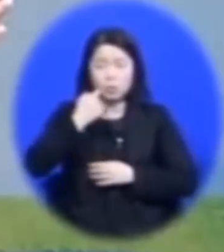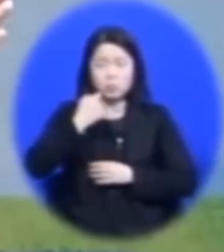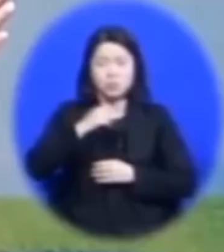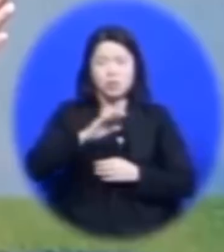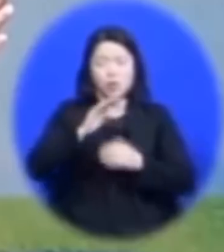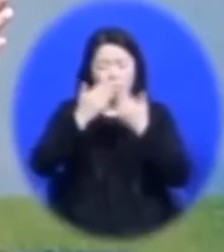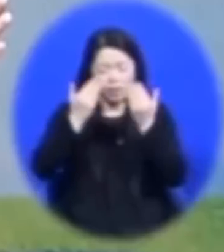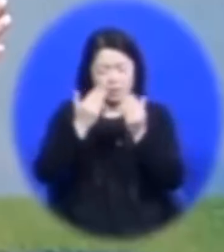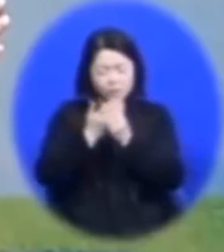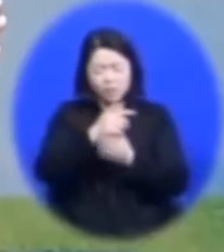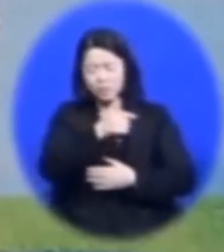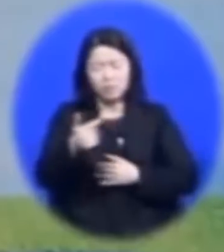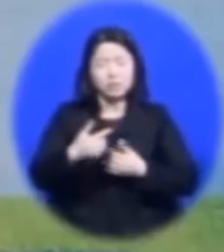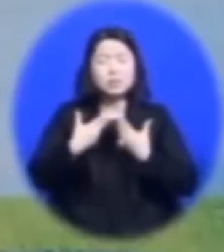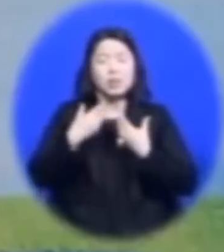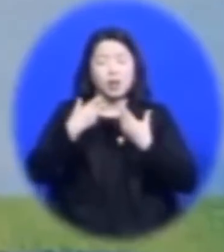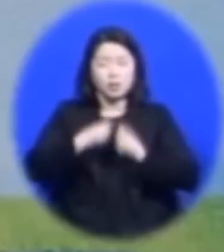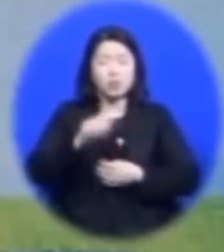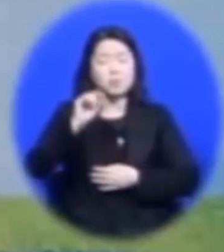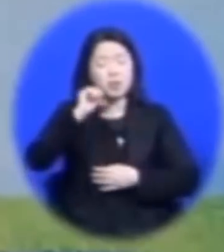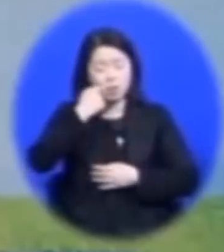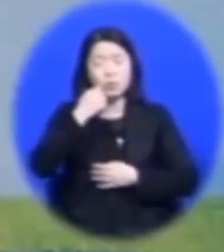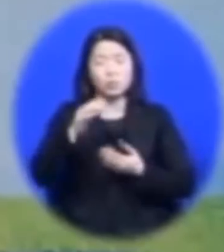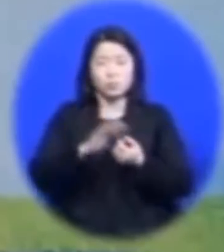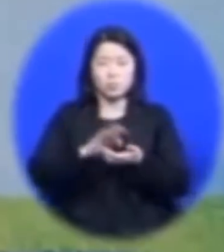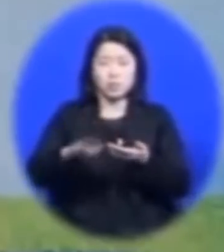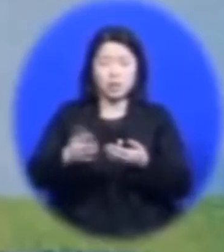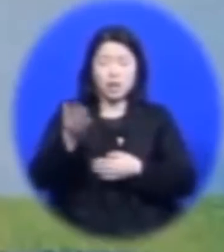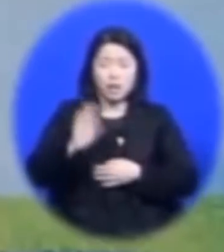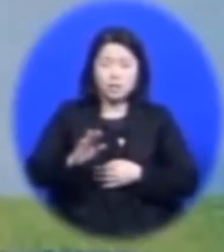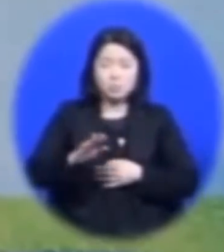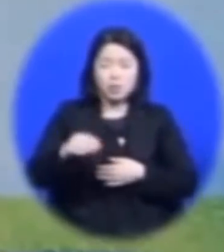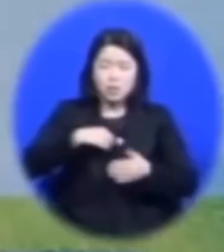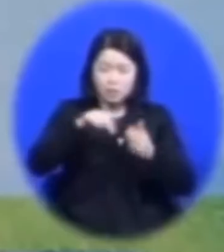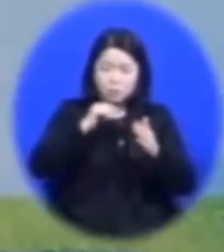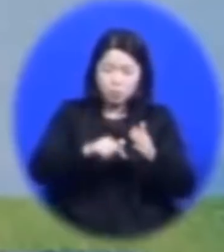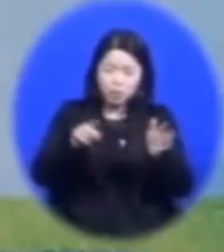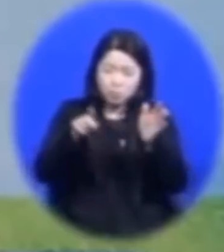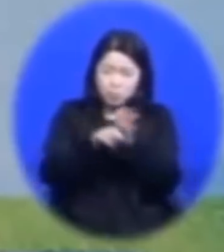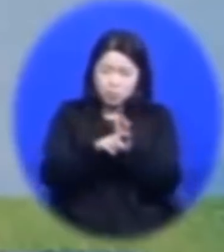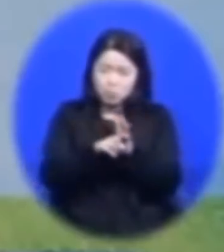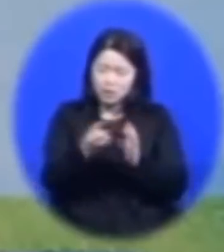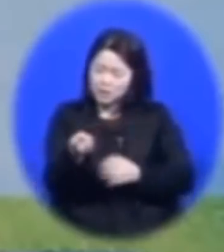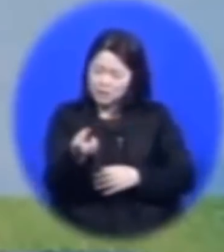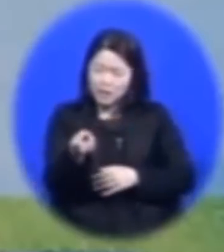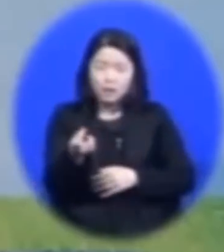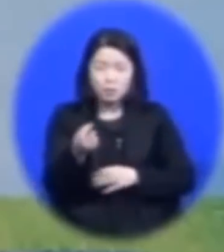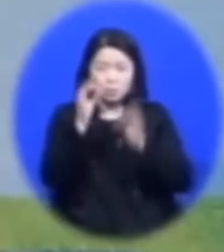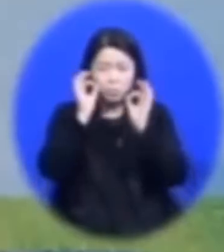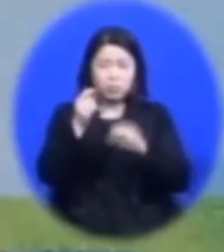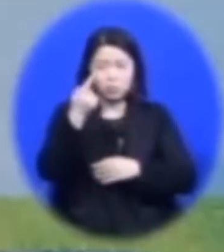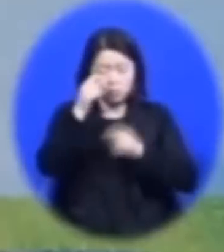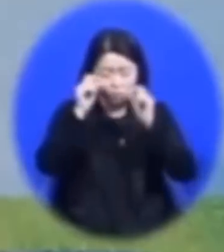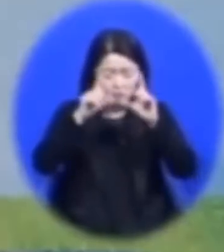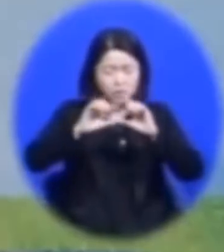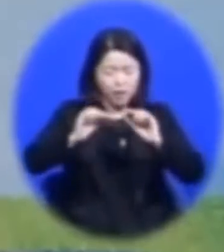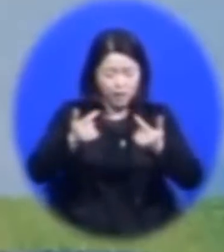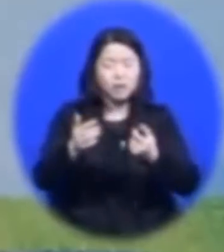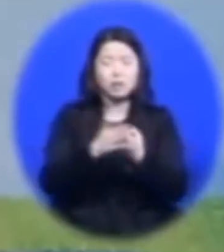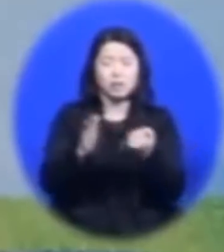절망으로 보이는 것 내 속에 있는 믿음의 역사는 겨자씨 처럼 보이는 이유는 눈이 안 띄어서 그런거예요